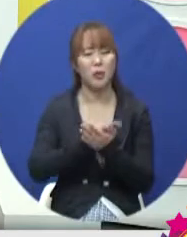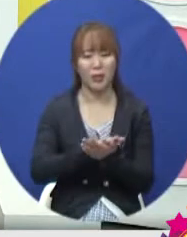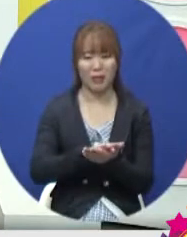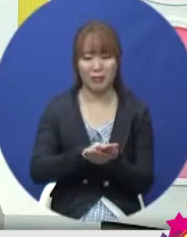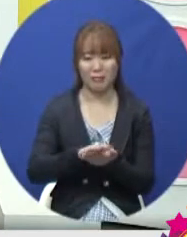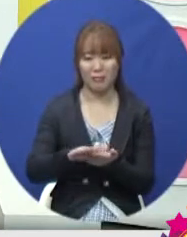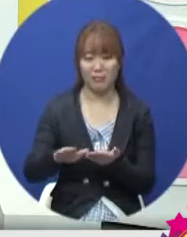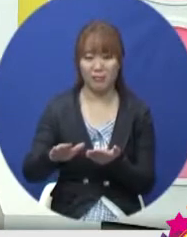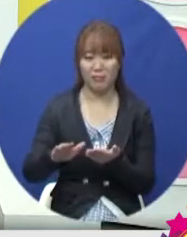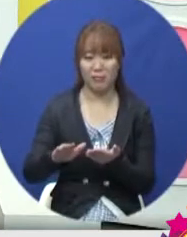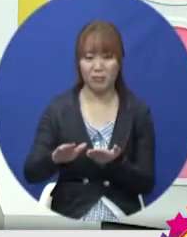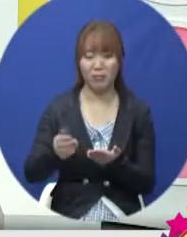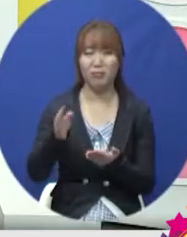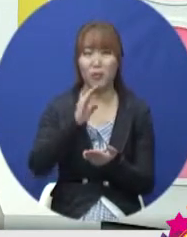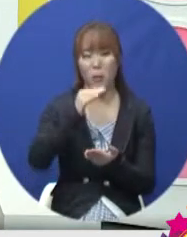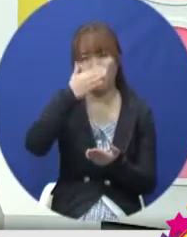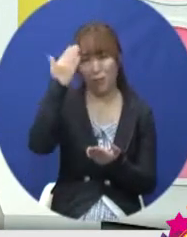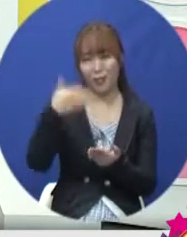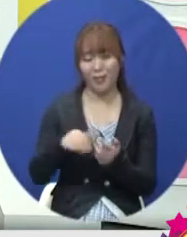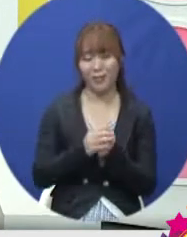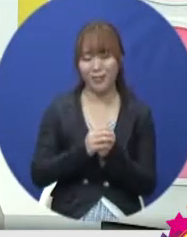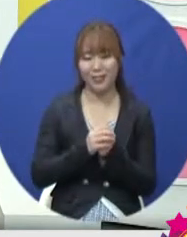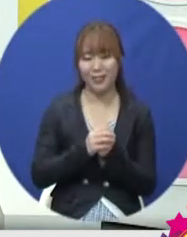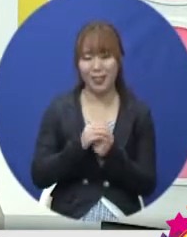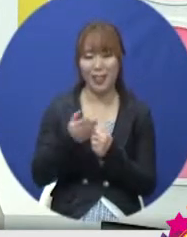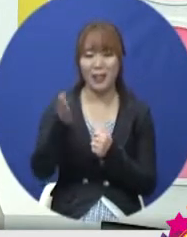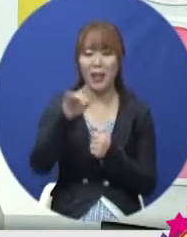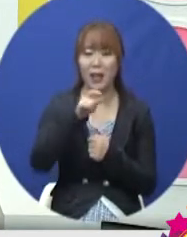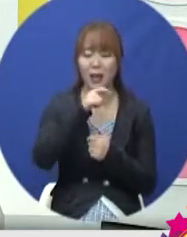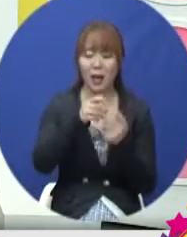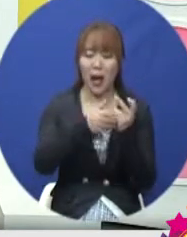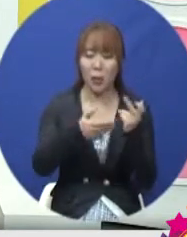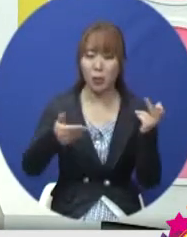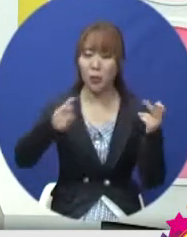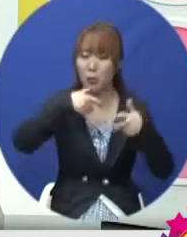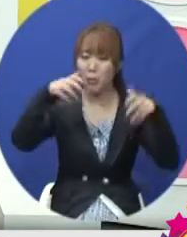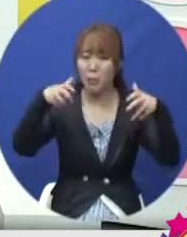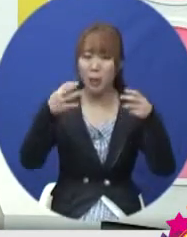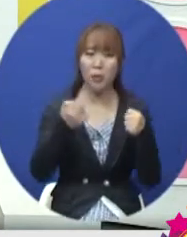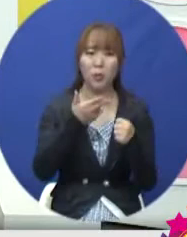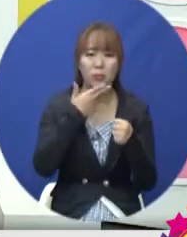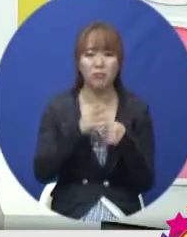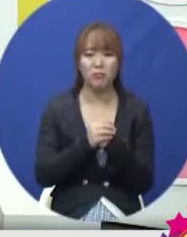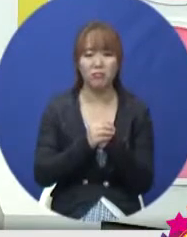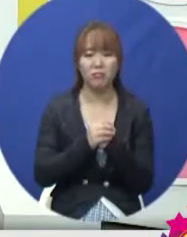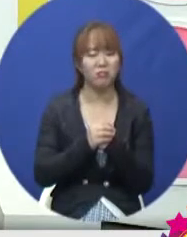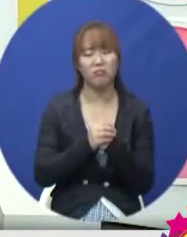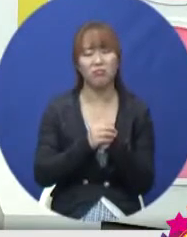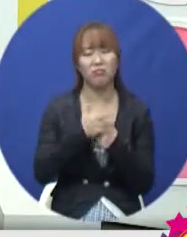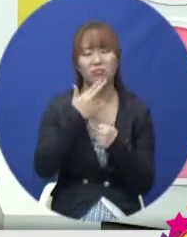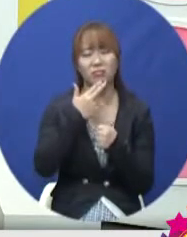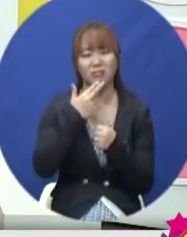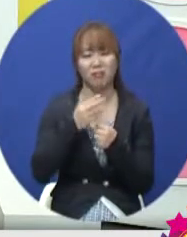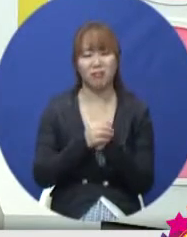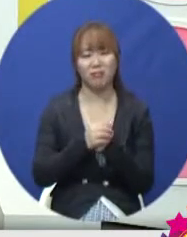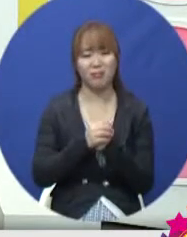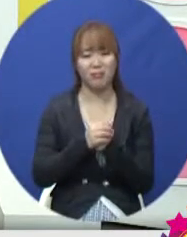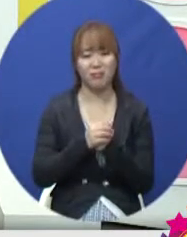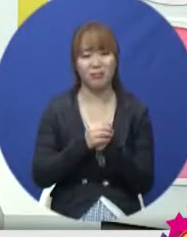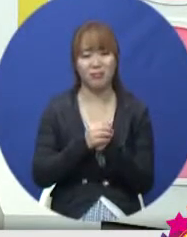아 그래도 참 다행이네요 네네 근데 강원도도 비가 많이 안 왔죠? 여기 비 안 왔어요 많이